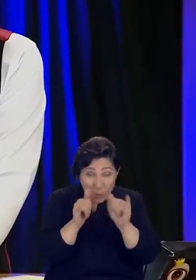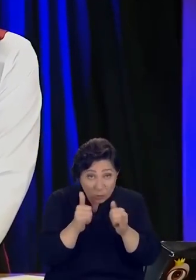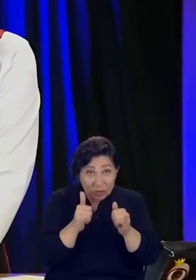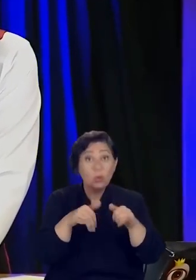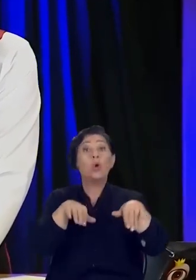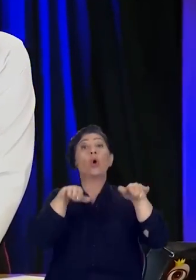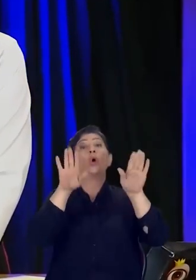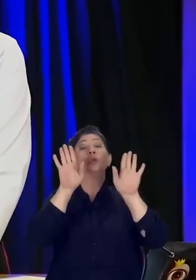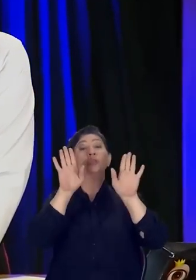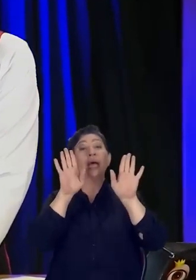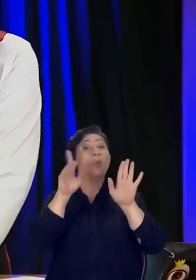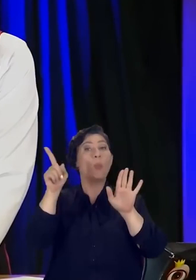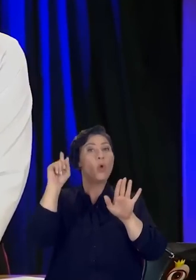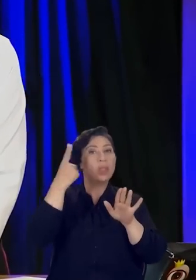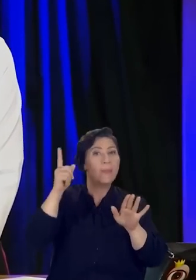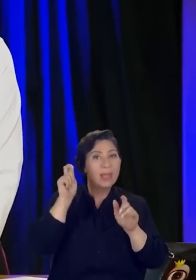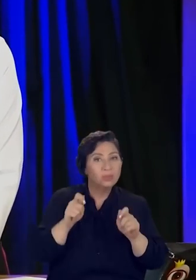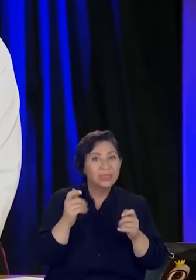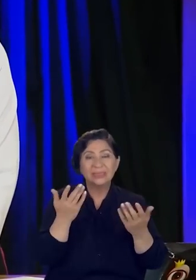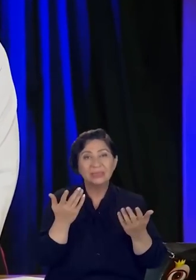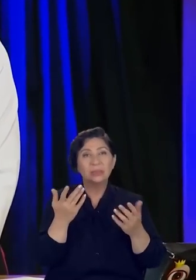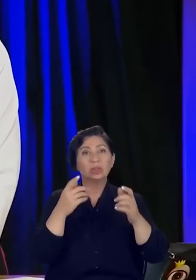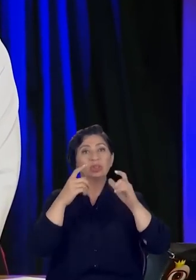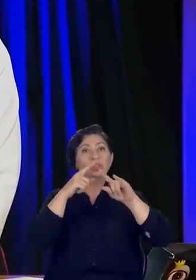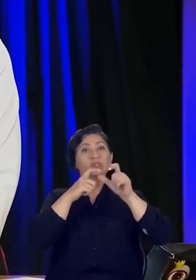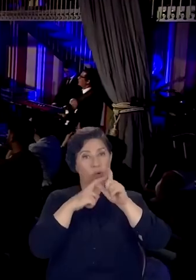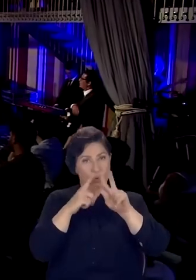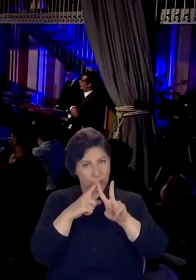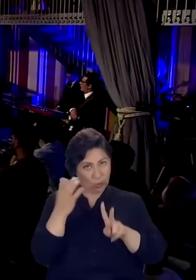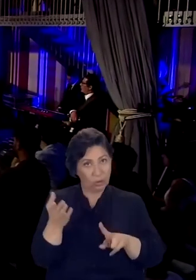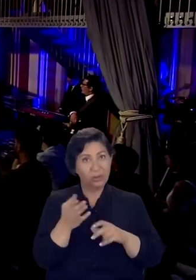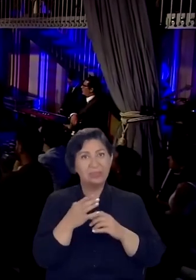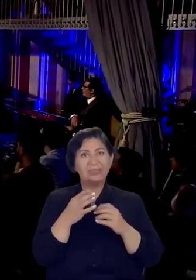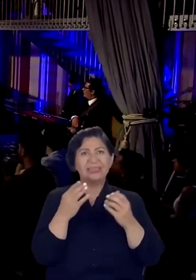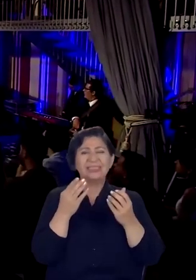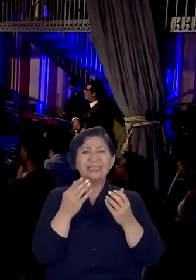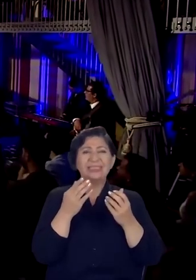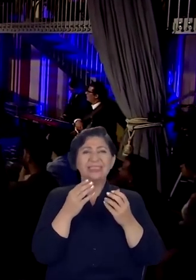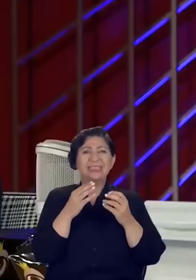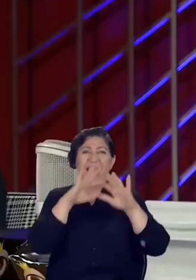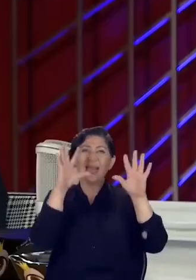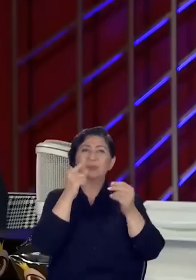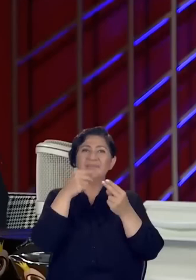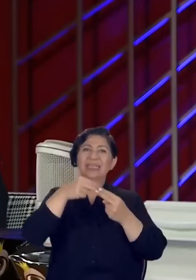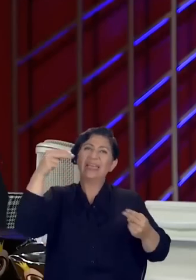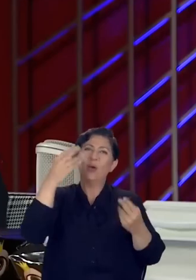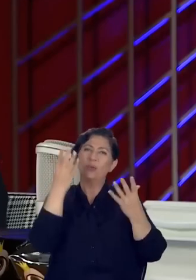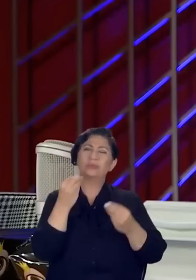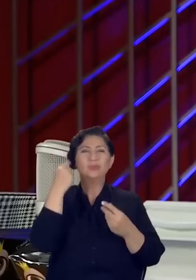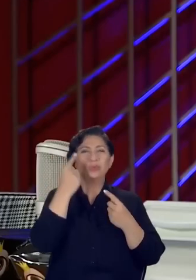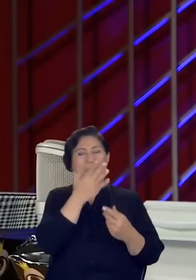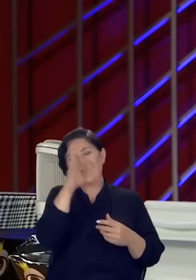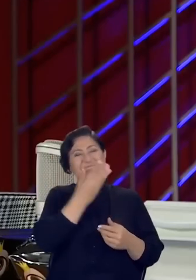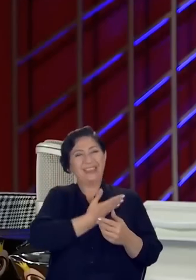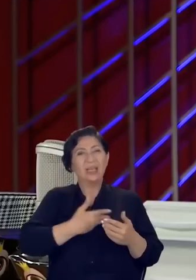yoksa prodüksiyonunu mu Şahan yapacak? Nasıl olacak bu iş? Şahan Gökbakar şu anda yapımcımız. Ya çünkü herkesin seveceği bir hikaye olduğunu düşünüyorum.